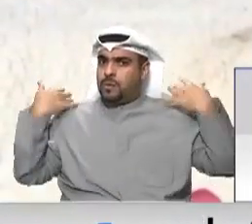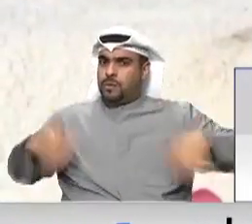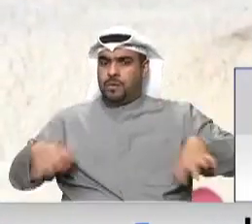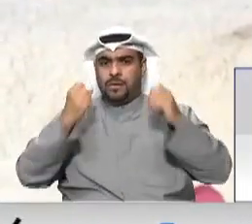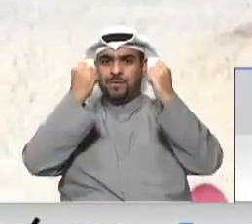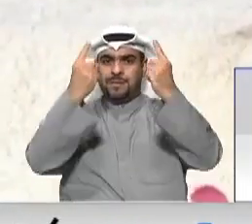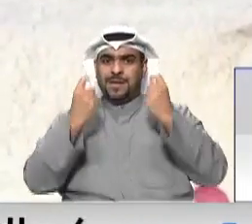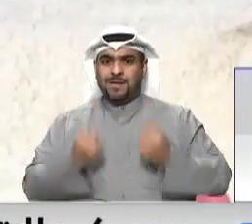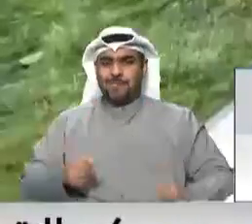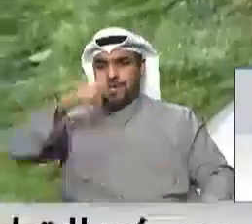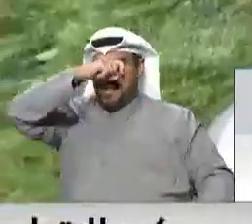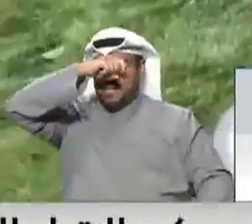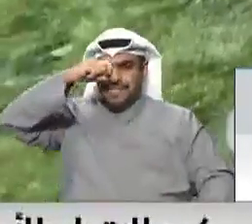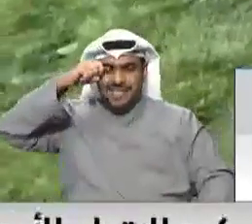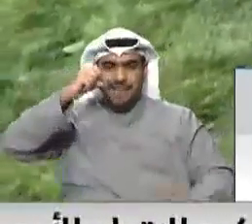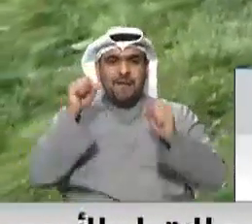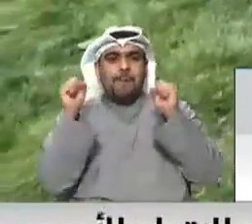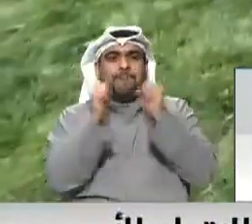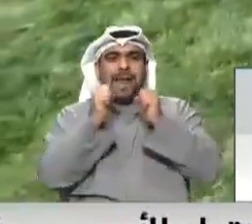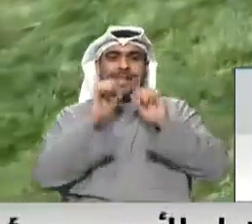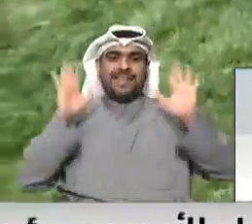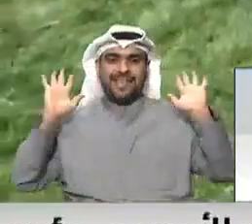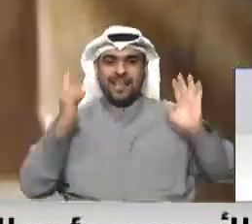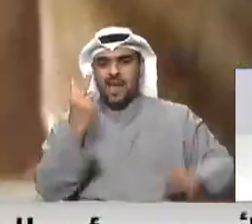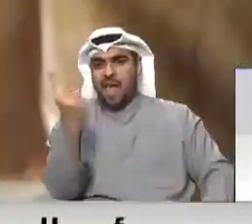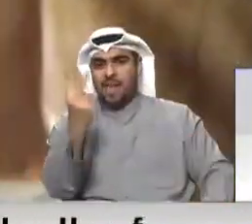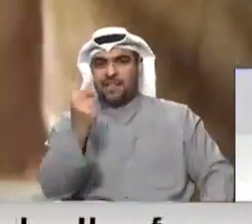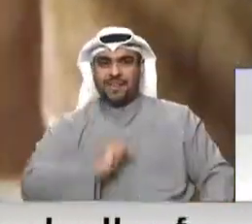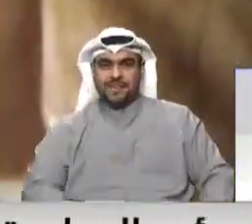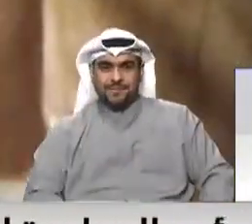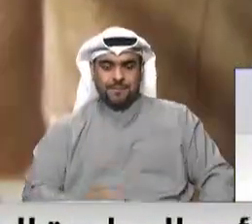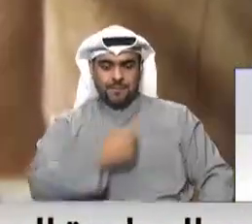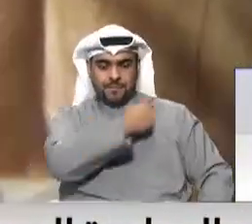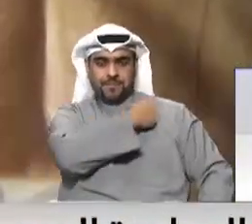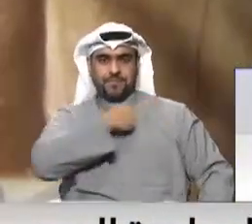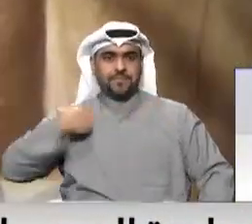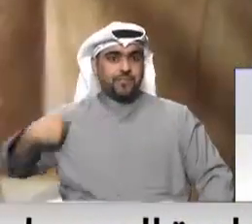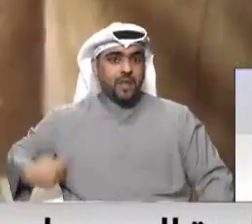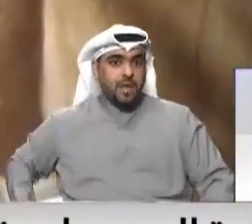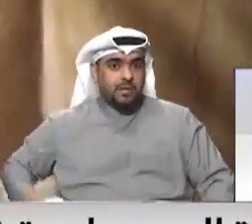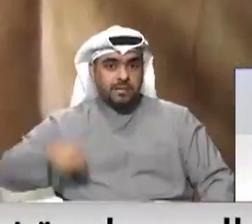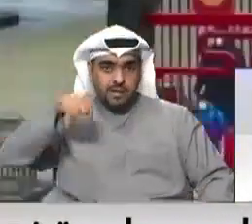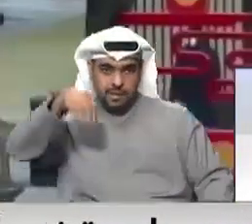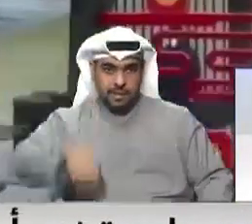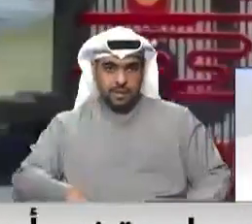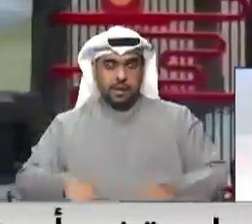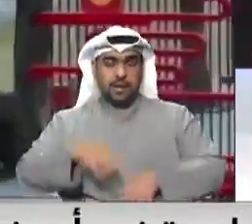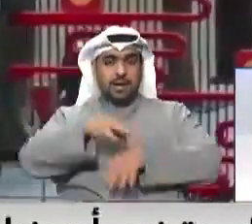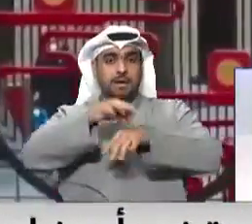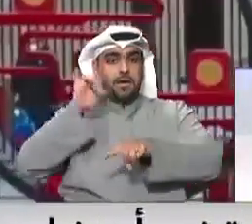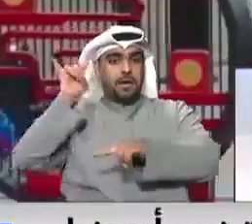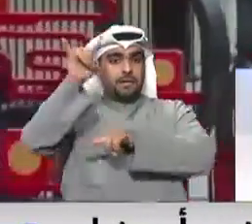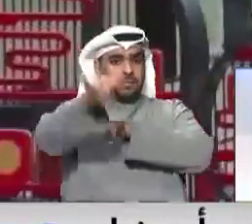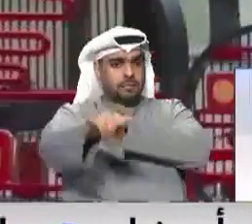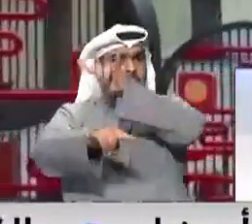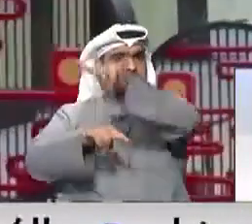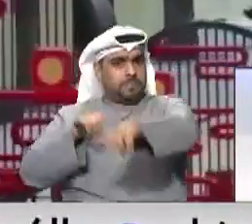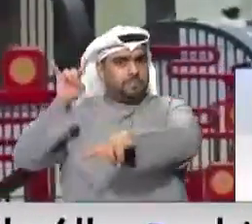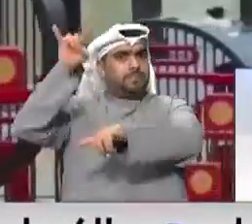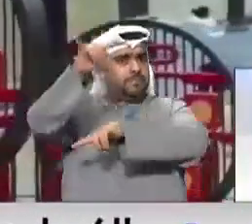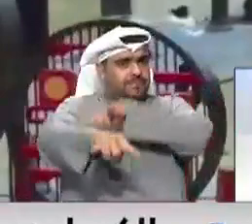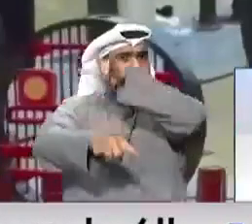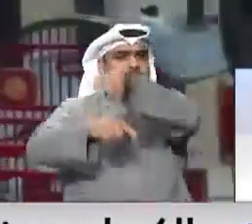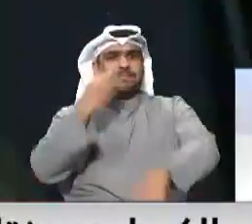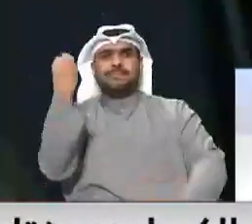والشتاء المدن الصينيه تشهد هذه الايام توافدا سياحيا ملحوضا حيث تقضي الاسر والعوائل